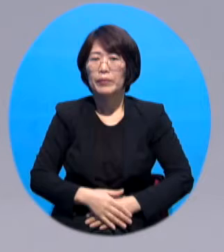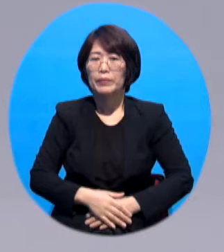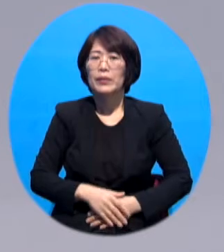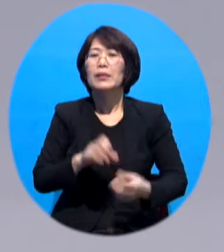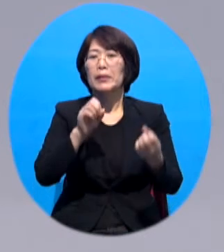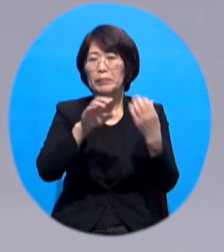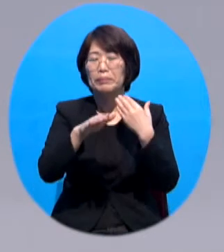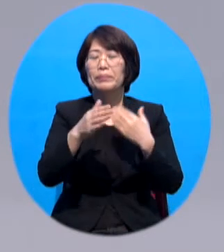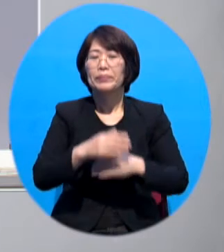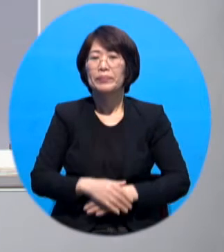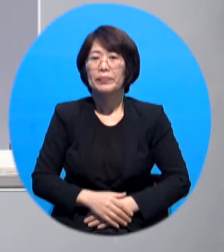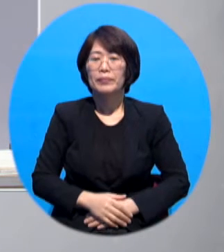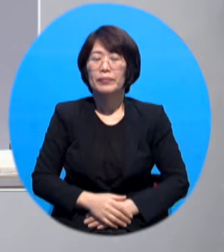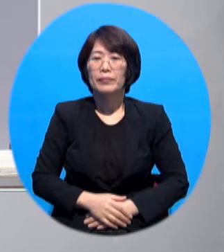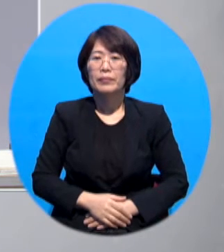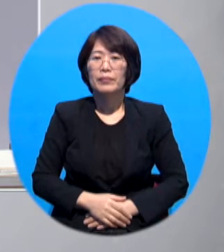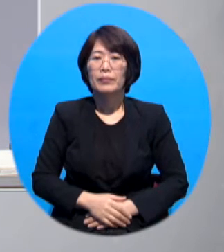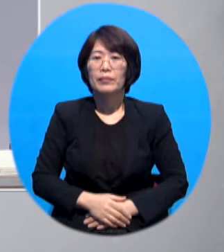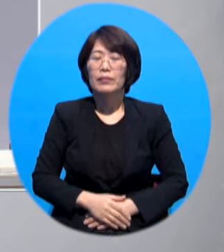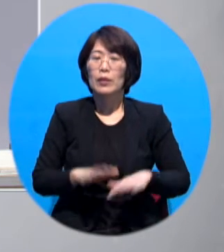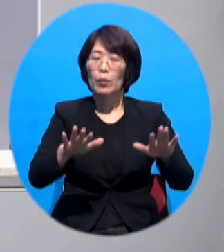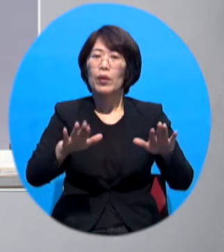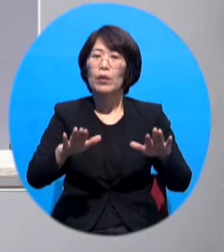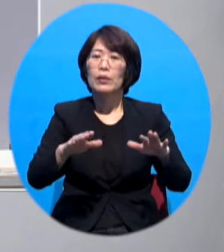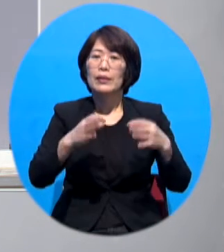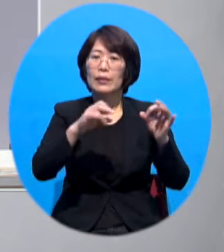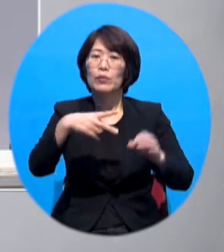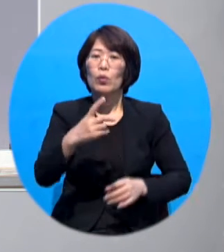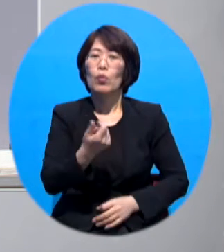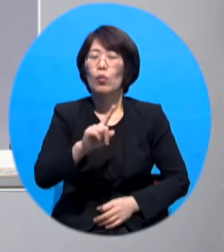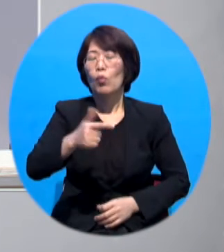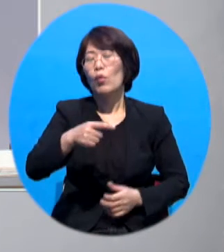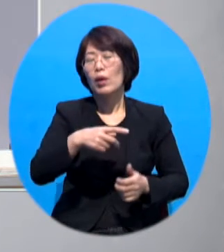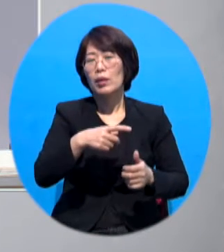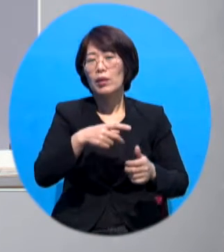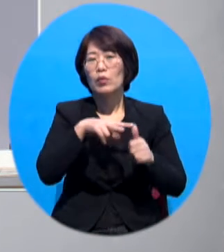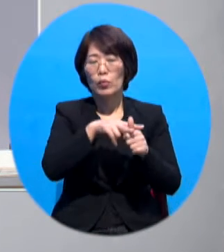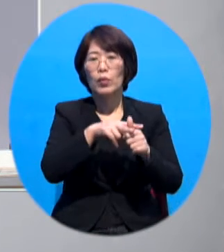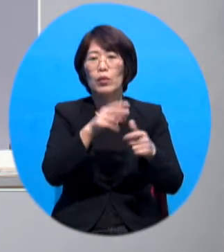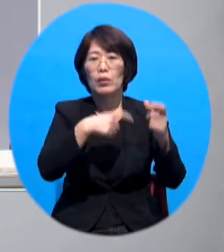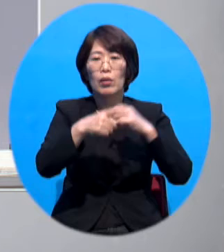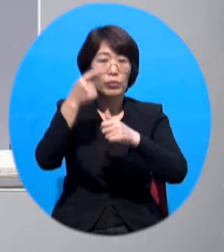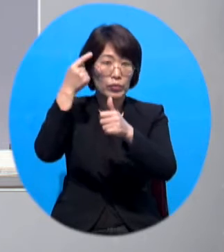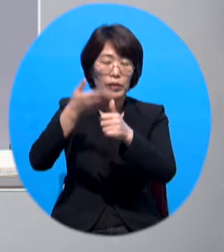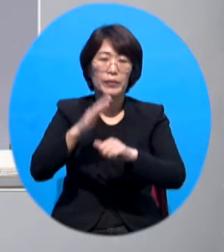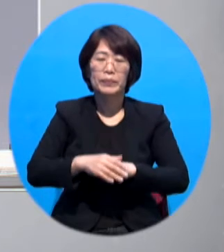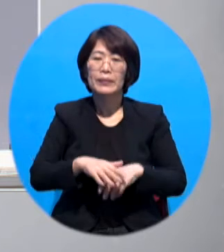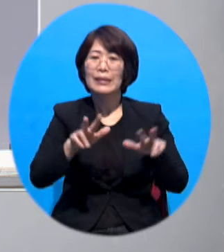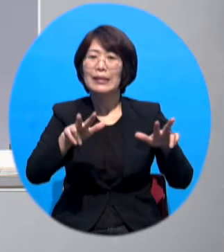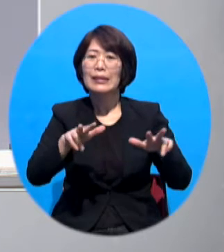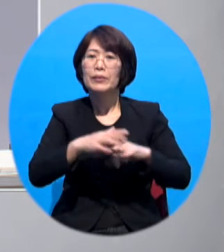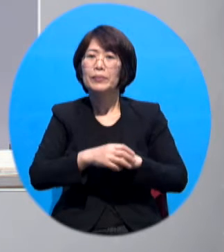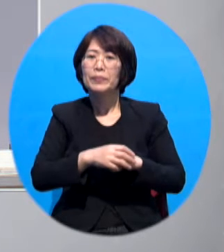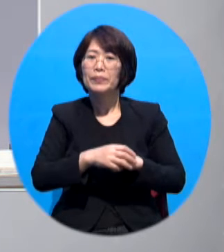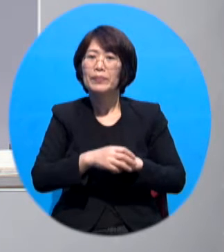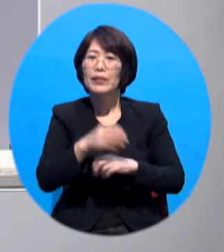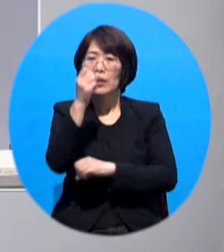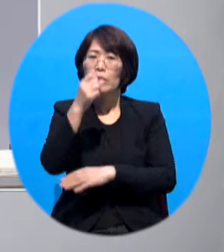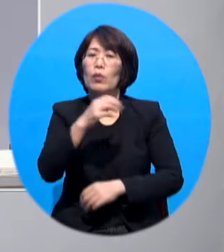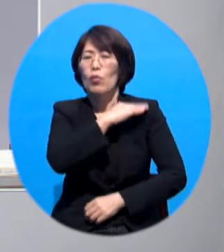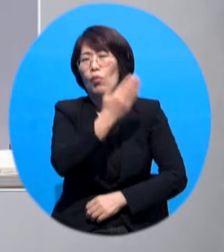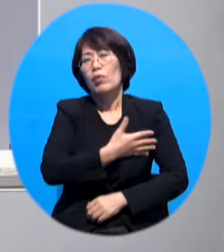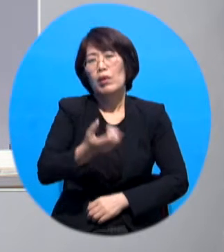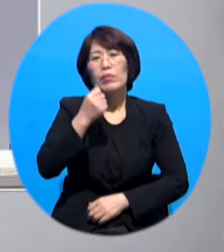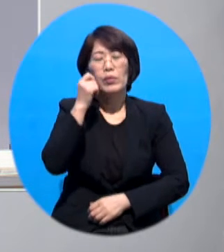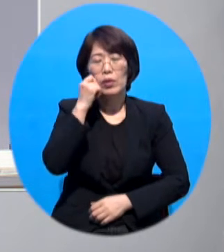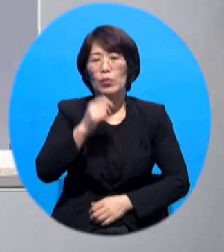답변드리겠습니다 4 이번에는 김동하 두고 보충 질문 30초 드리겠습니다 아직 교육은 젖히기 복어를 획득하지 못했고